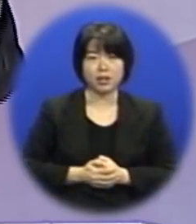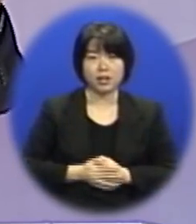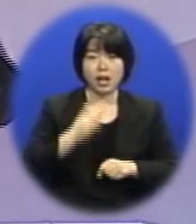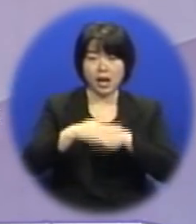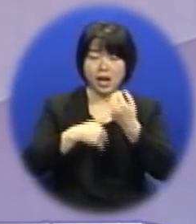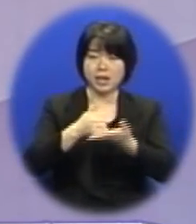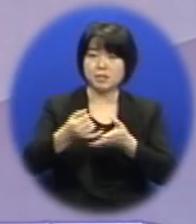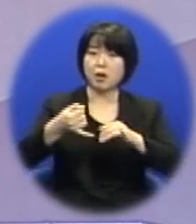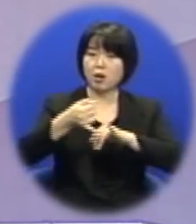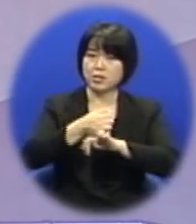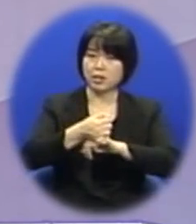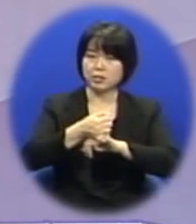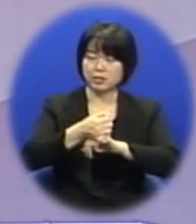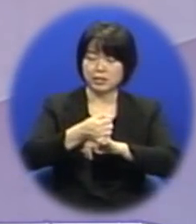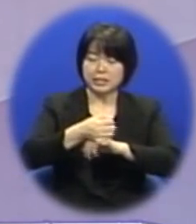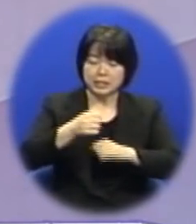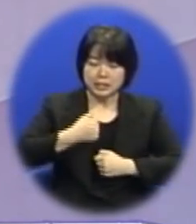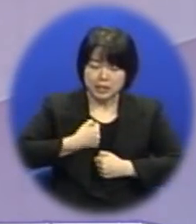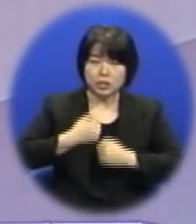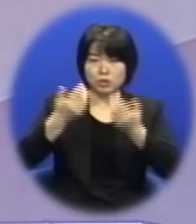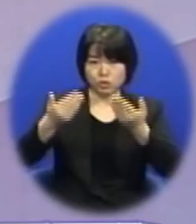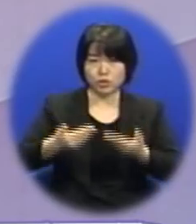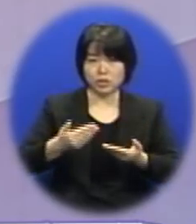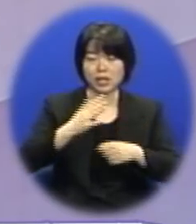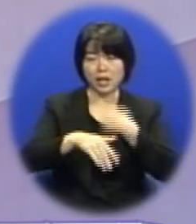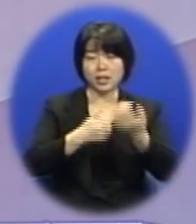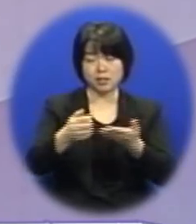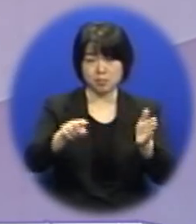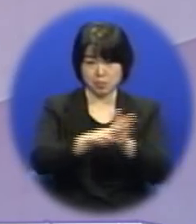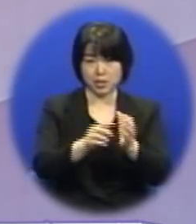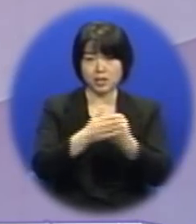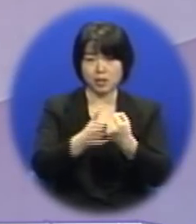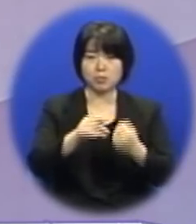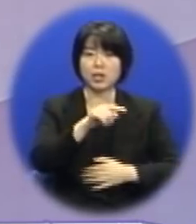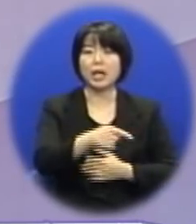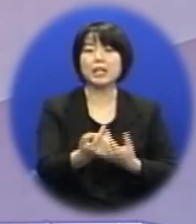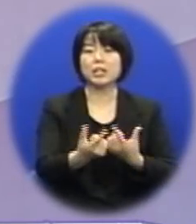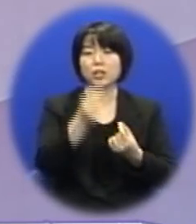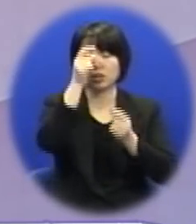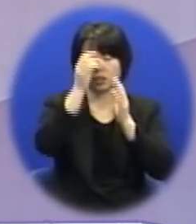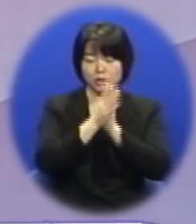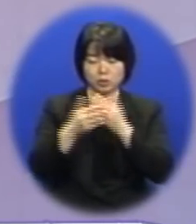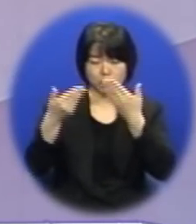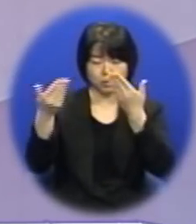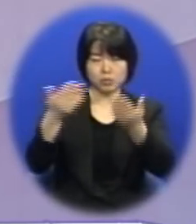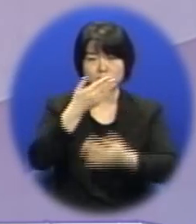하나님은 언약을 반드시 지키신 하나님을 믿으니까 이렇게 기도하게 되는 거거든요.